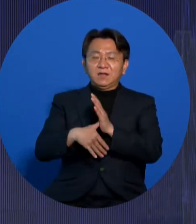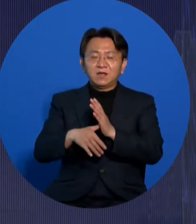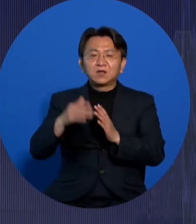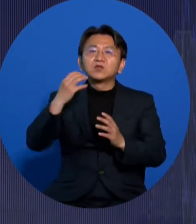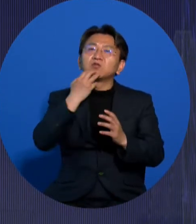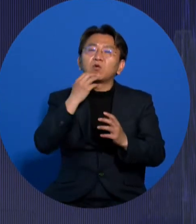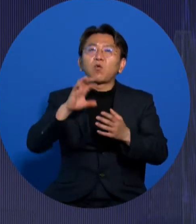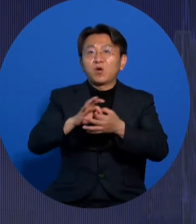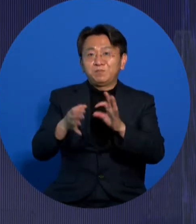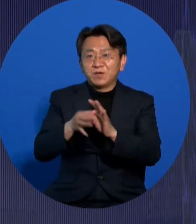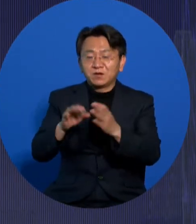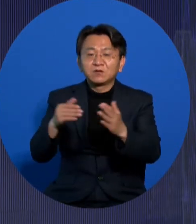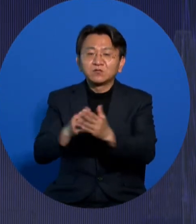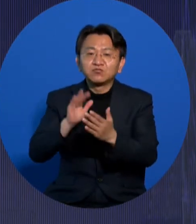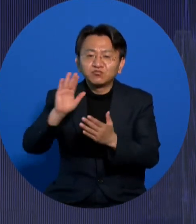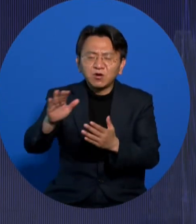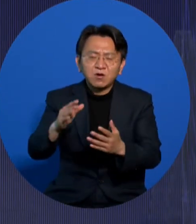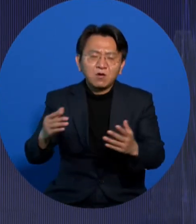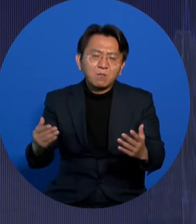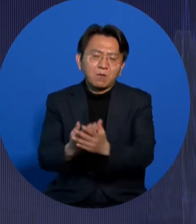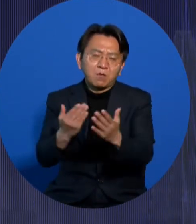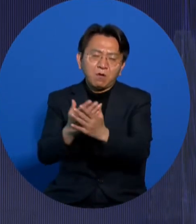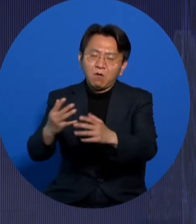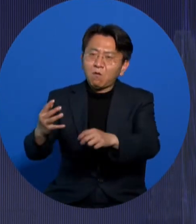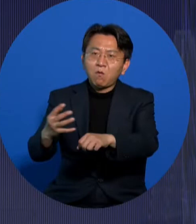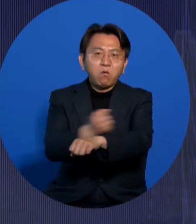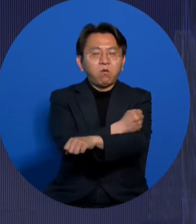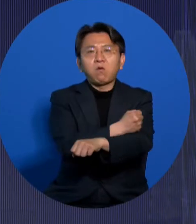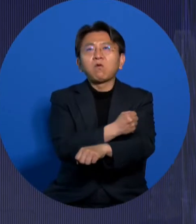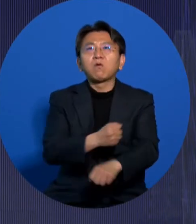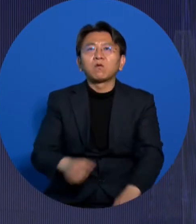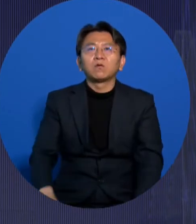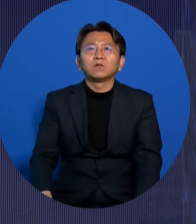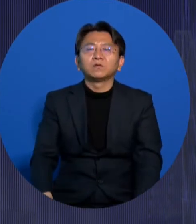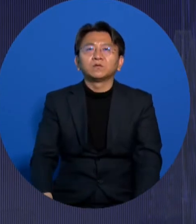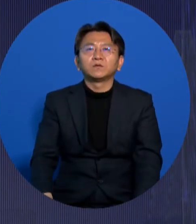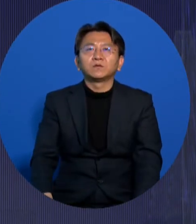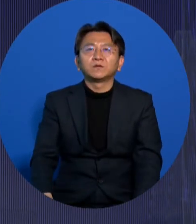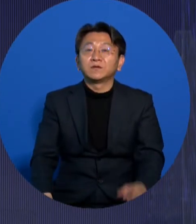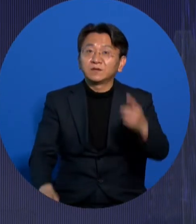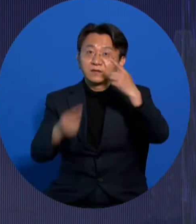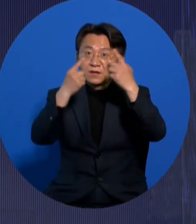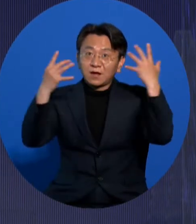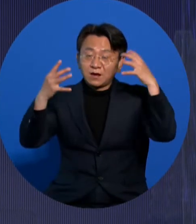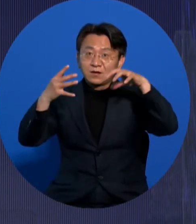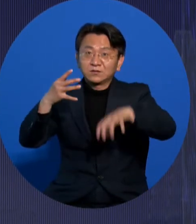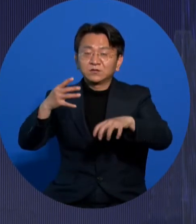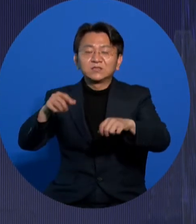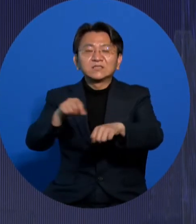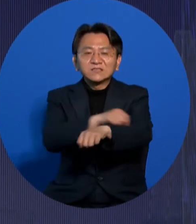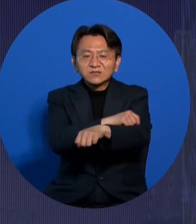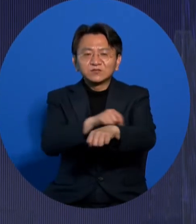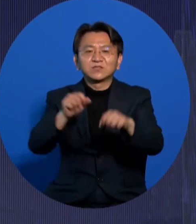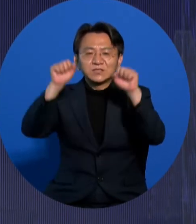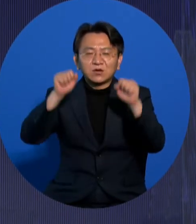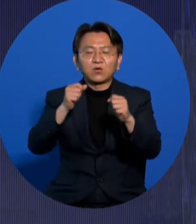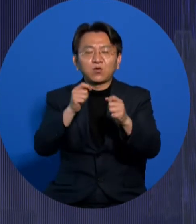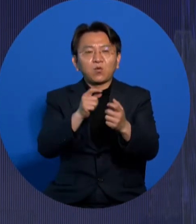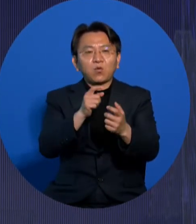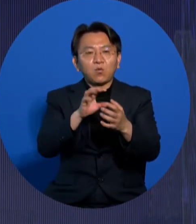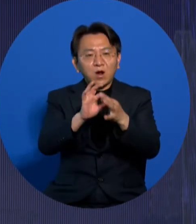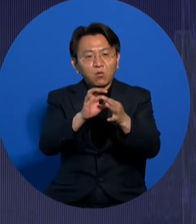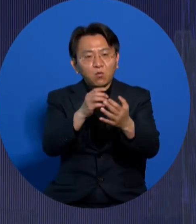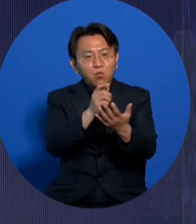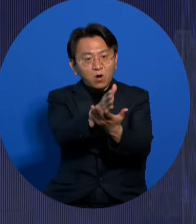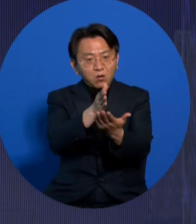이후 비약적인 발전을 해오고 있습니다. 대학교에서는 특수체육 관련 학과가